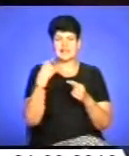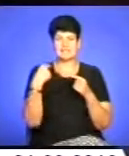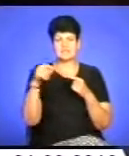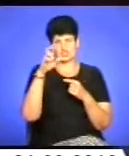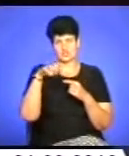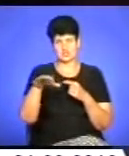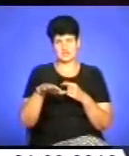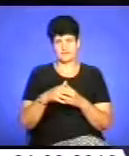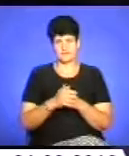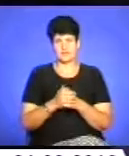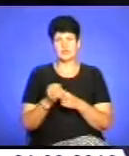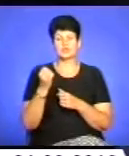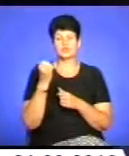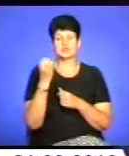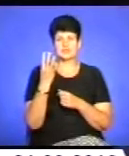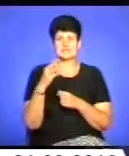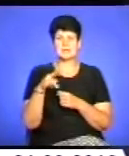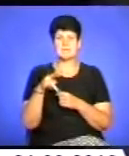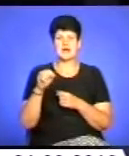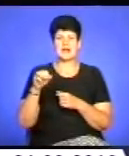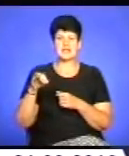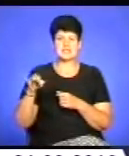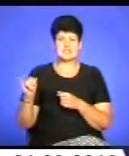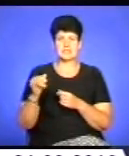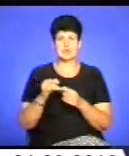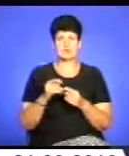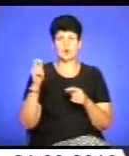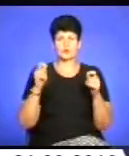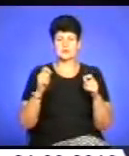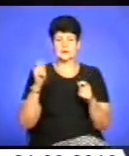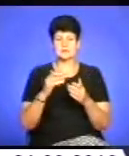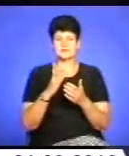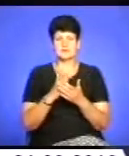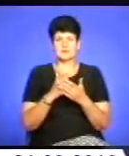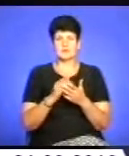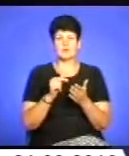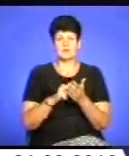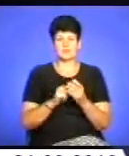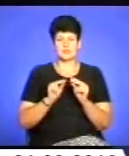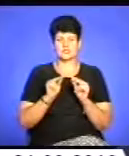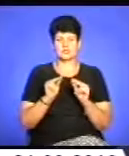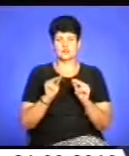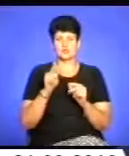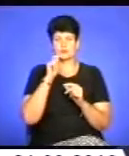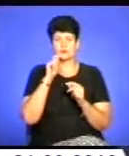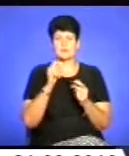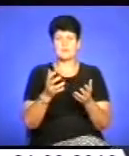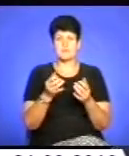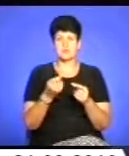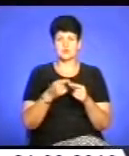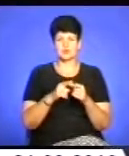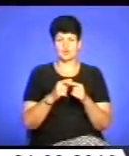державі. І 14-й Марійський конгрес, який відбувається, отже, випала честь, що Україна вперше приймає таку